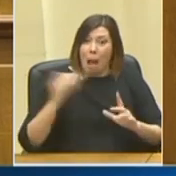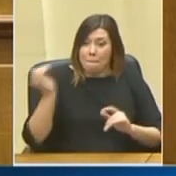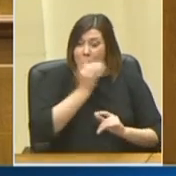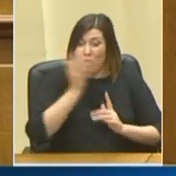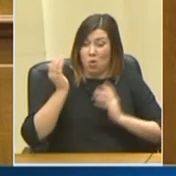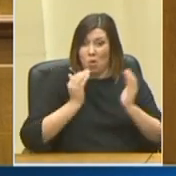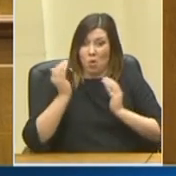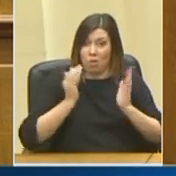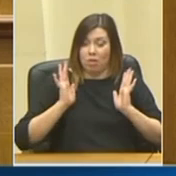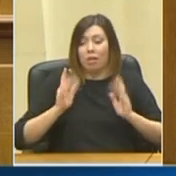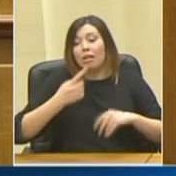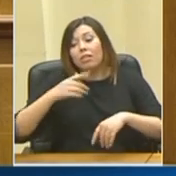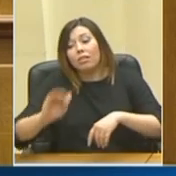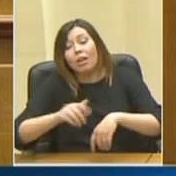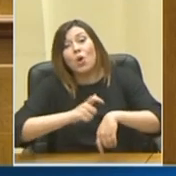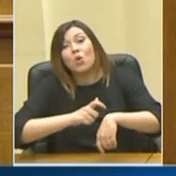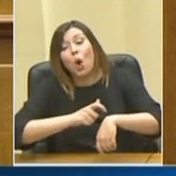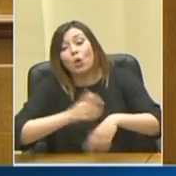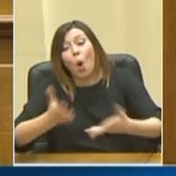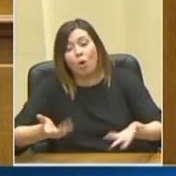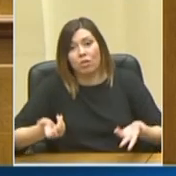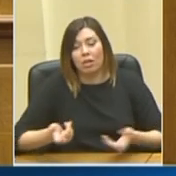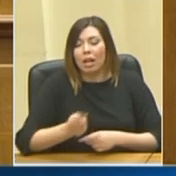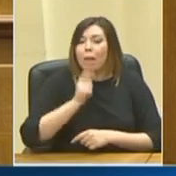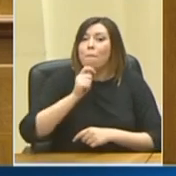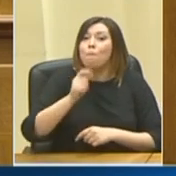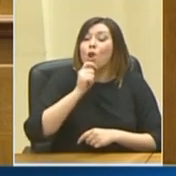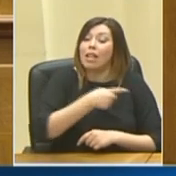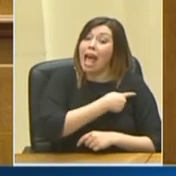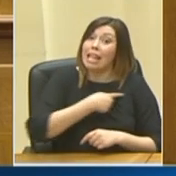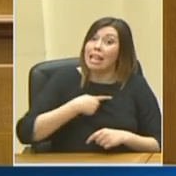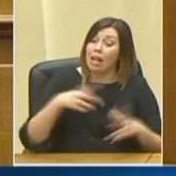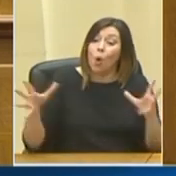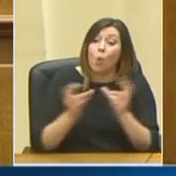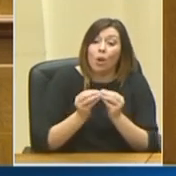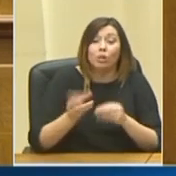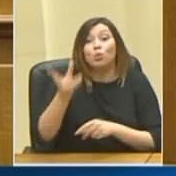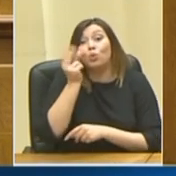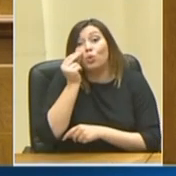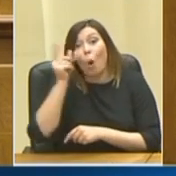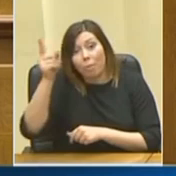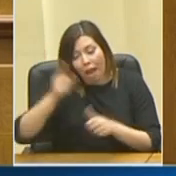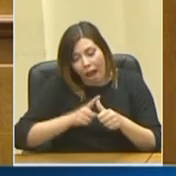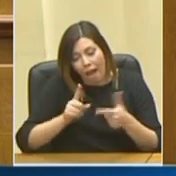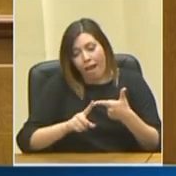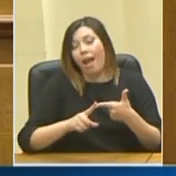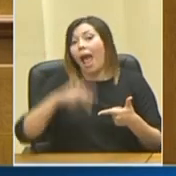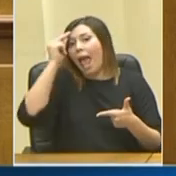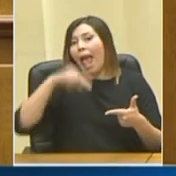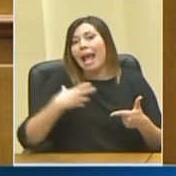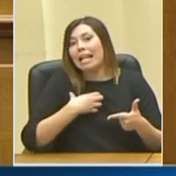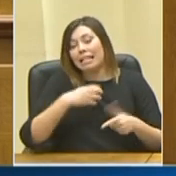δυσανασχετείτε. Έχουμε υπερβεί το χρόνο, το Συμβούλιο κύριε Πολιτικών Αρχηγών και για το Σκοπιανό και για την Εκκλησία. Όσες φορές